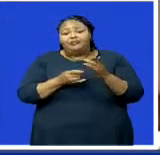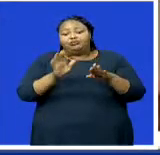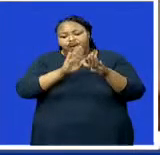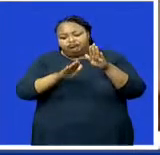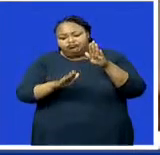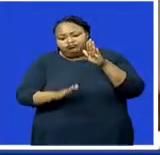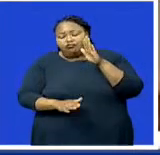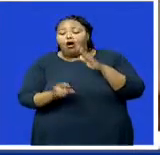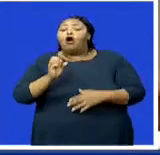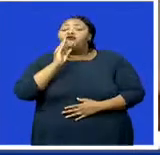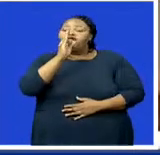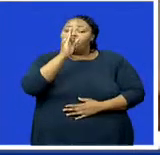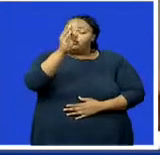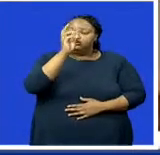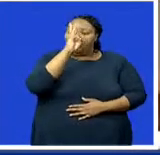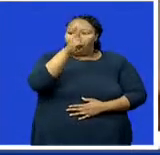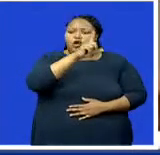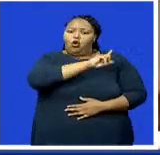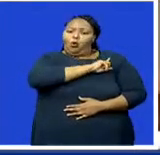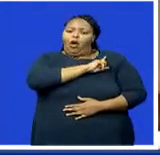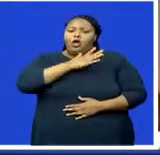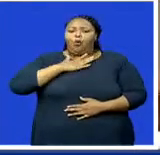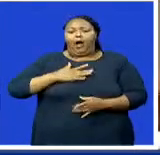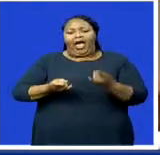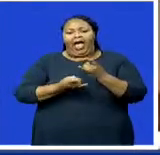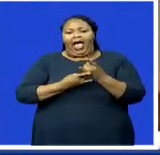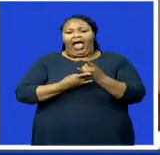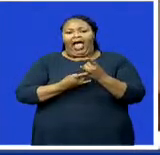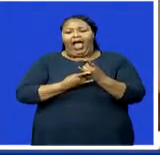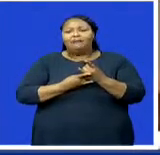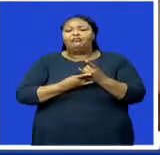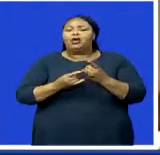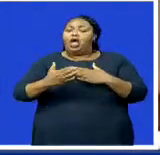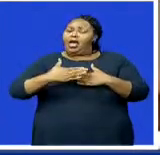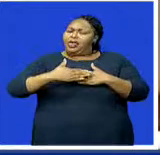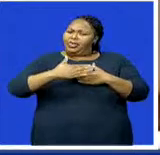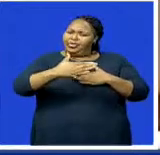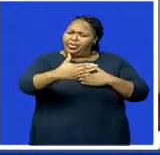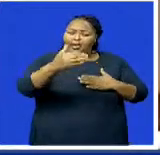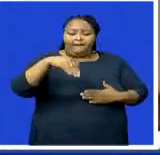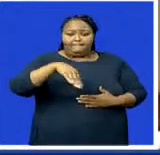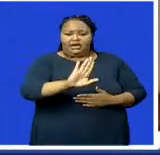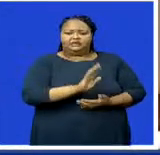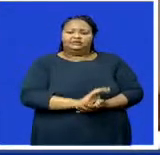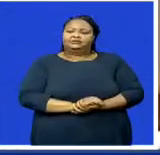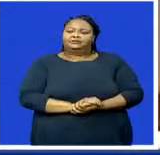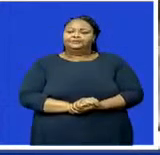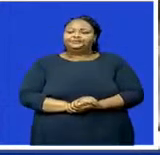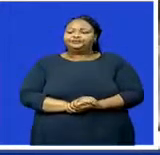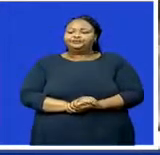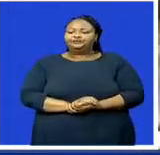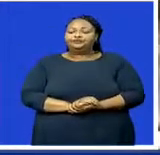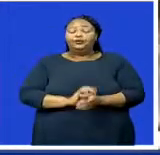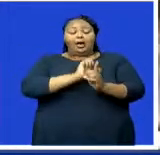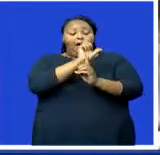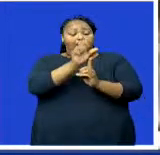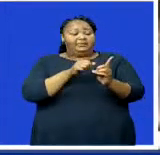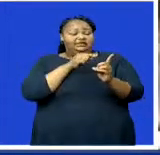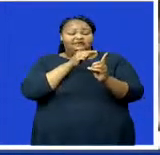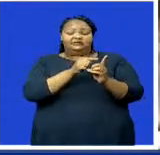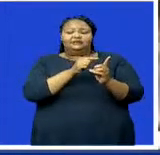kube ngolukhonsako kungabe nje ukuthi awukwafika lomkhulu hlane kwa raise wa imali kwendlula mnisi